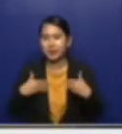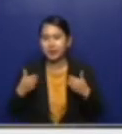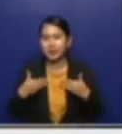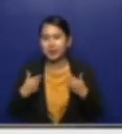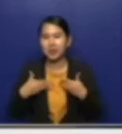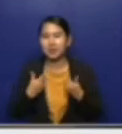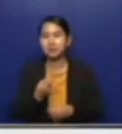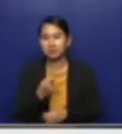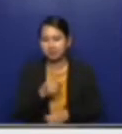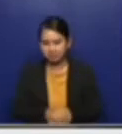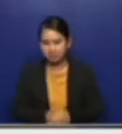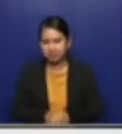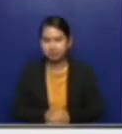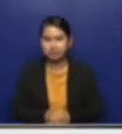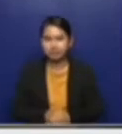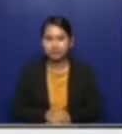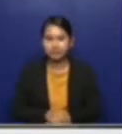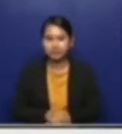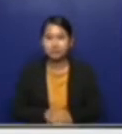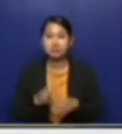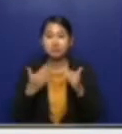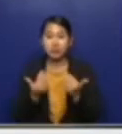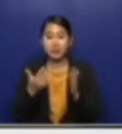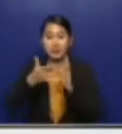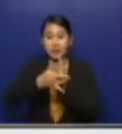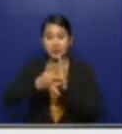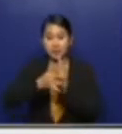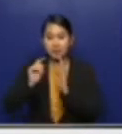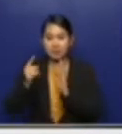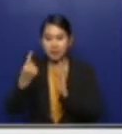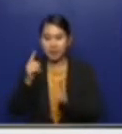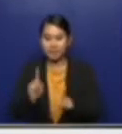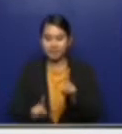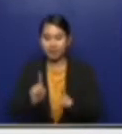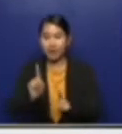มวยมันยุคโซเชียลเนี่ยประเมินยากมาก